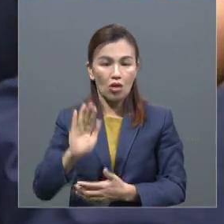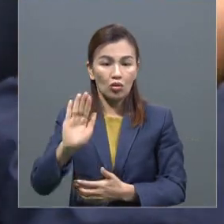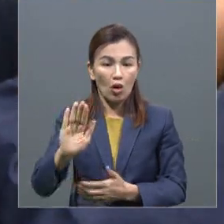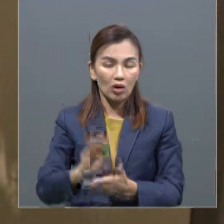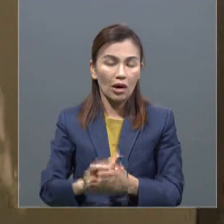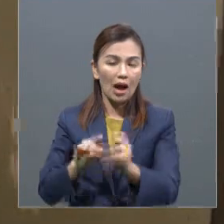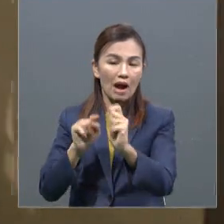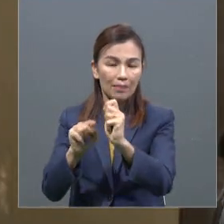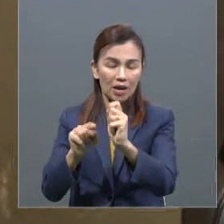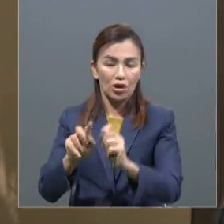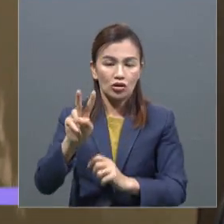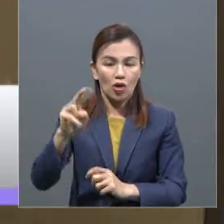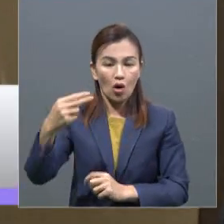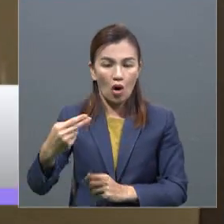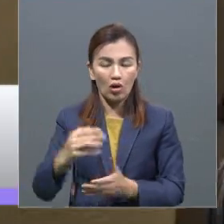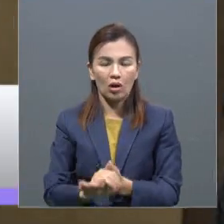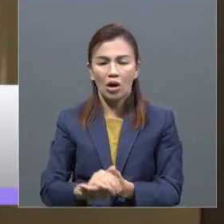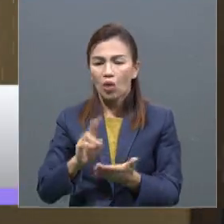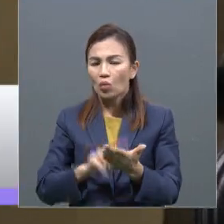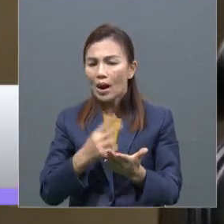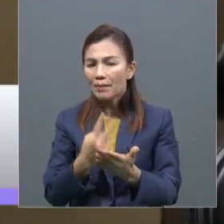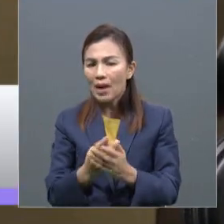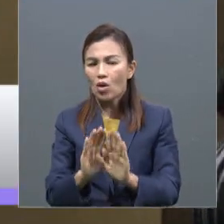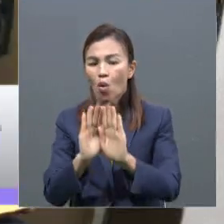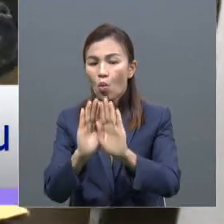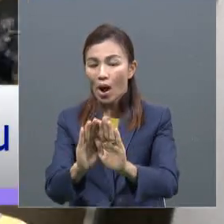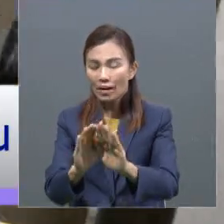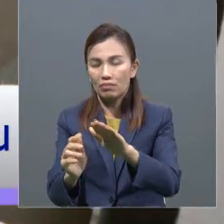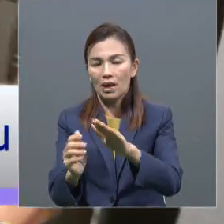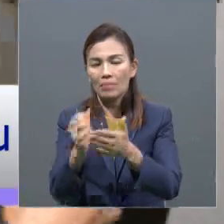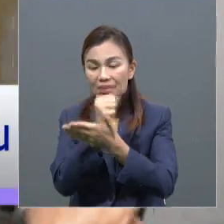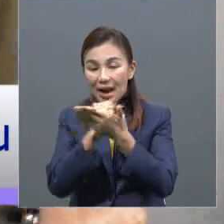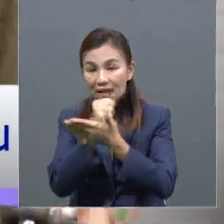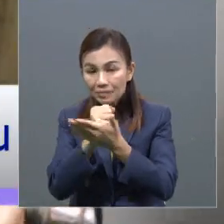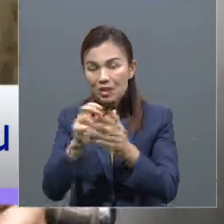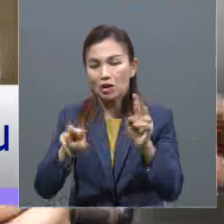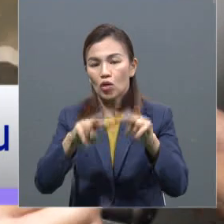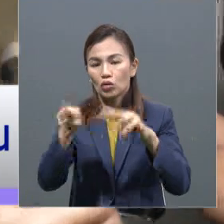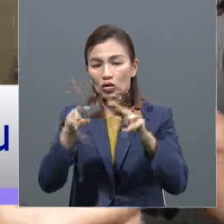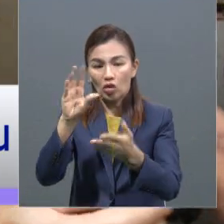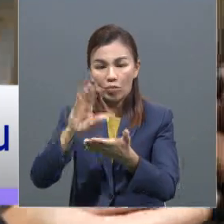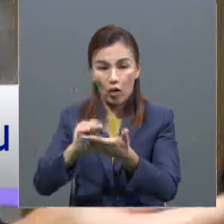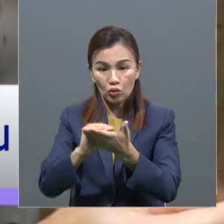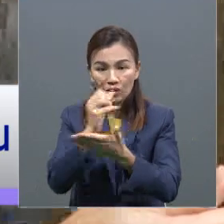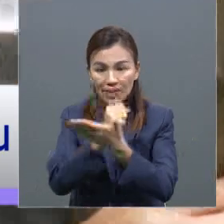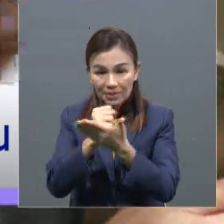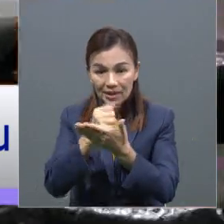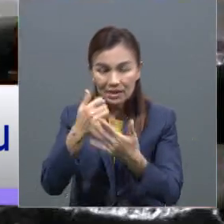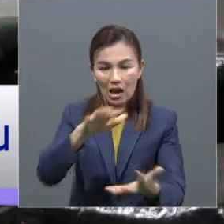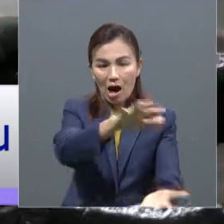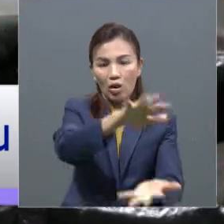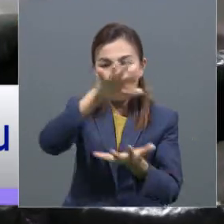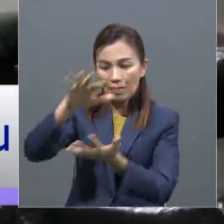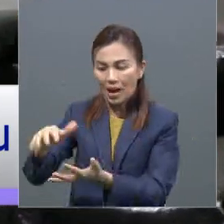เปิดห้องมั่นคงที่ใช้เก็บรักษายาเสพติดของกลางเพื่อตรวจพิสูจน์ยาเสพติดเบื้องต้นนะคะก่อนจะส่งมอบเพื่อนำไปเผา